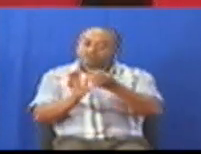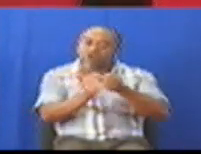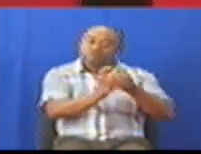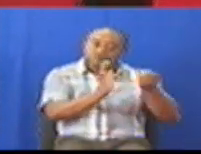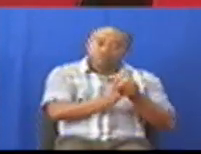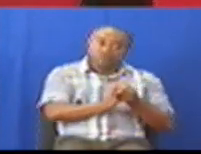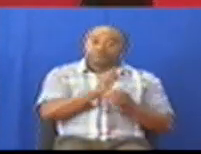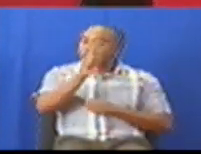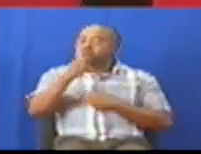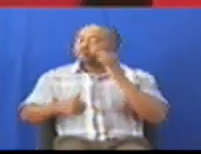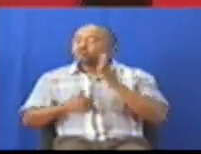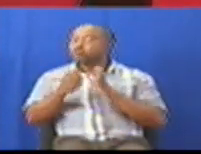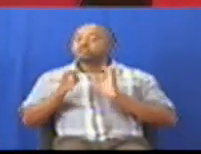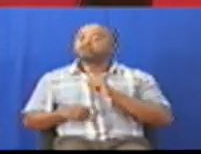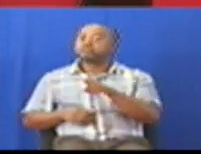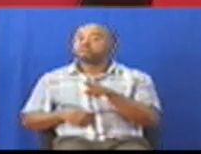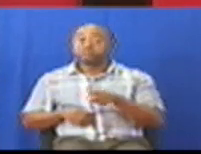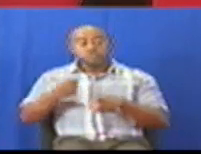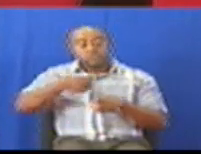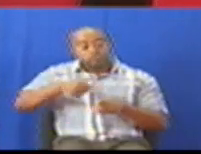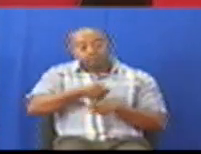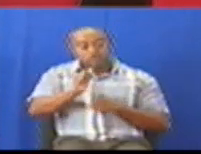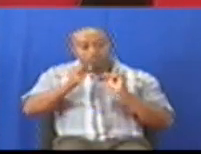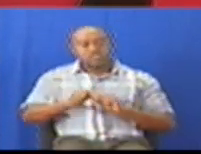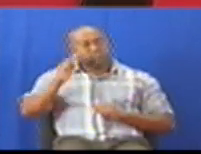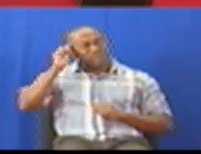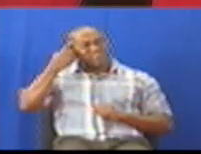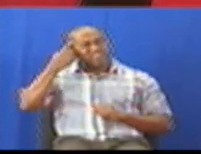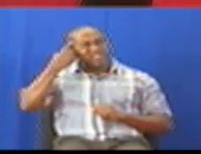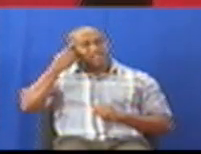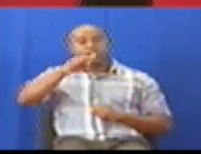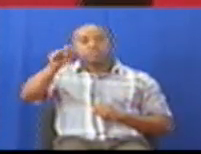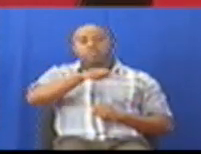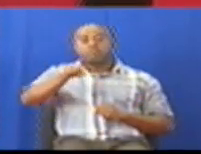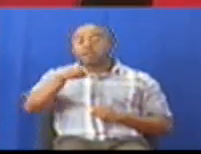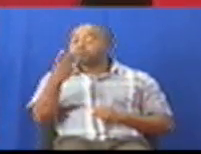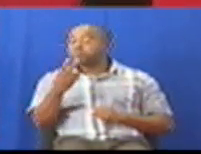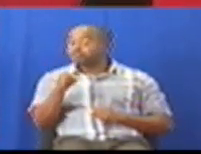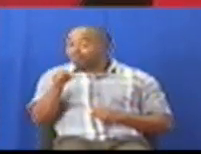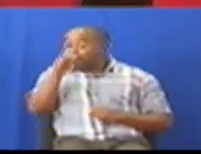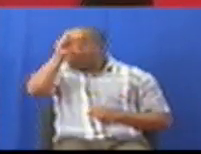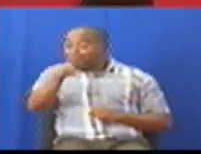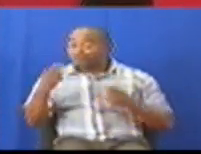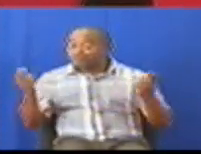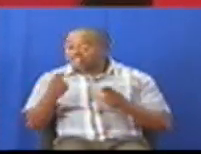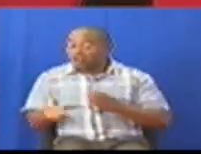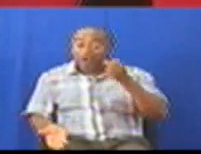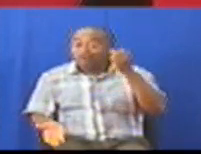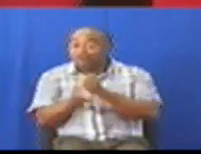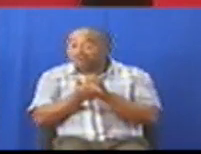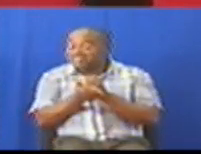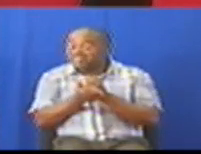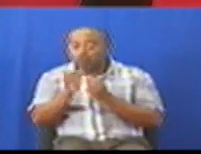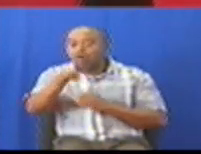ukimpata, ni vizuri wa Tanzania kufikiri mara mbili. Ni wachache kupatikana hawa watu. Watu wanaothubutu,